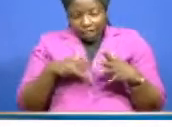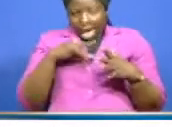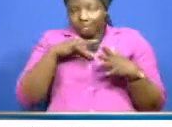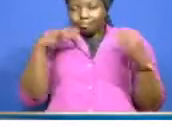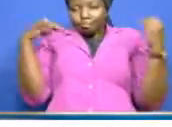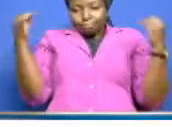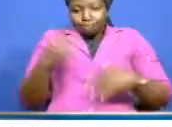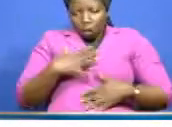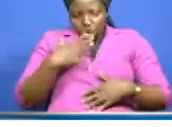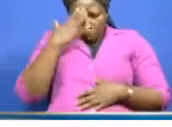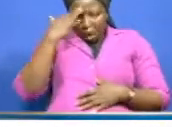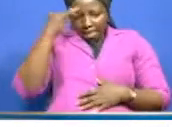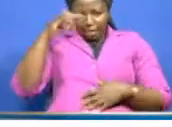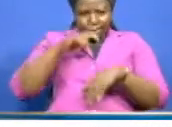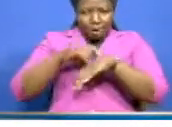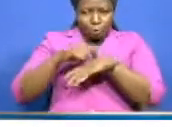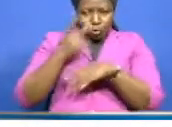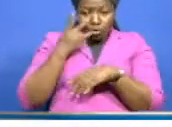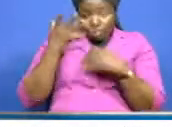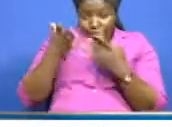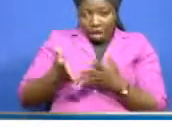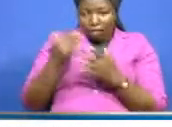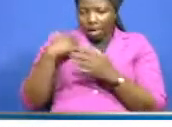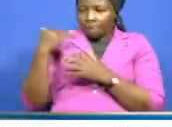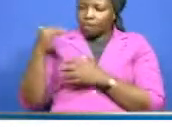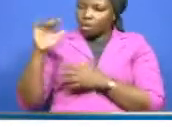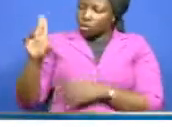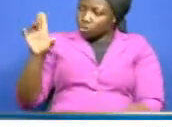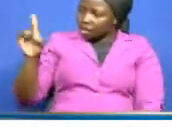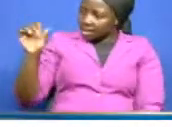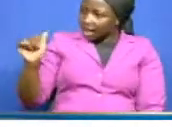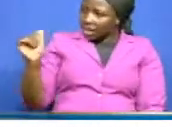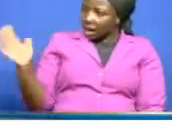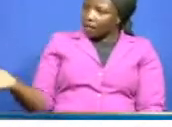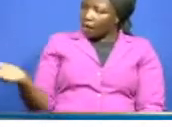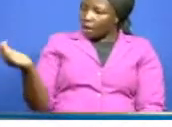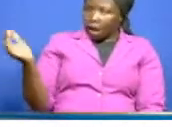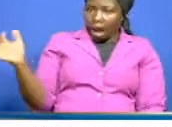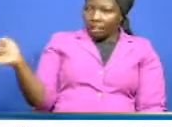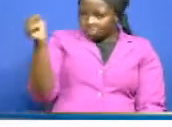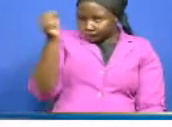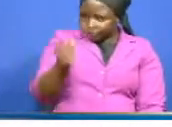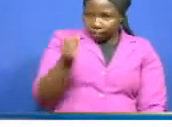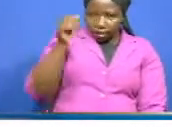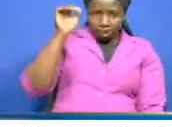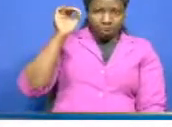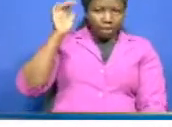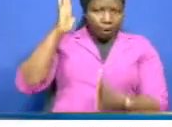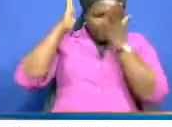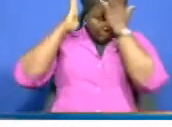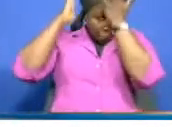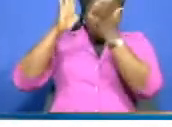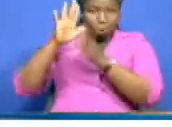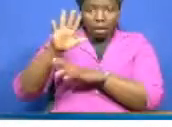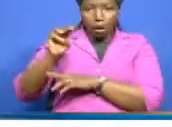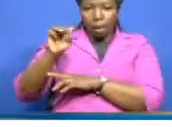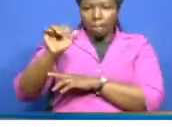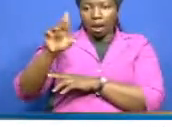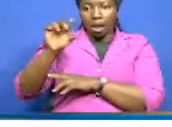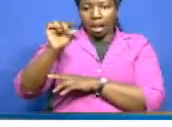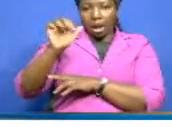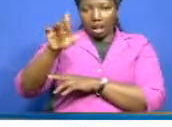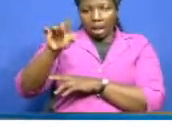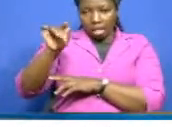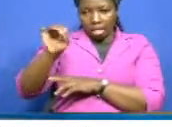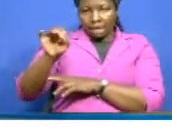Ukiangalia wakati huu wamemleta UDA, imekuja na Margaret. Na Margaret mwenyewe ameingia akisema